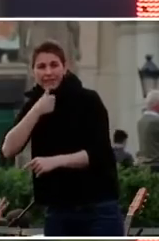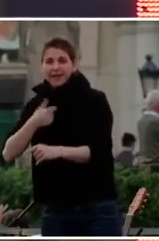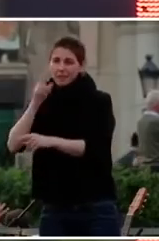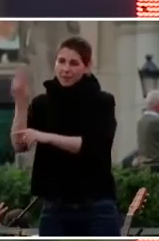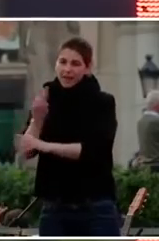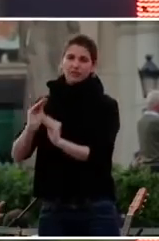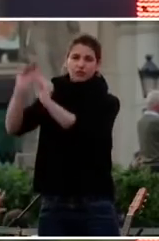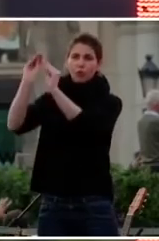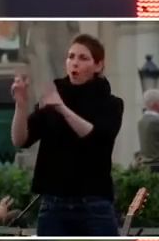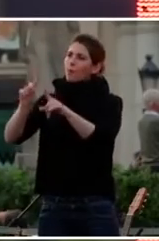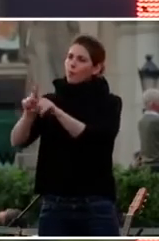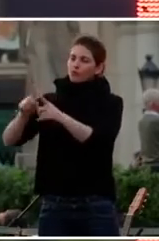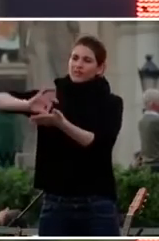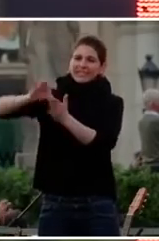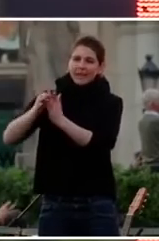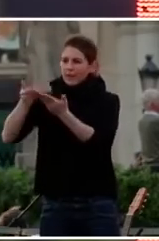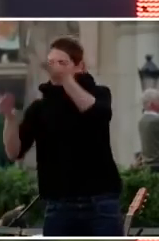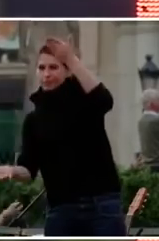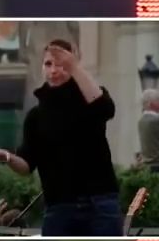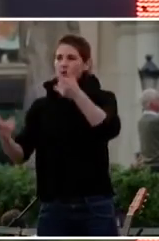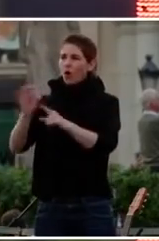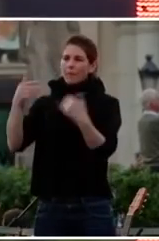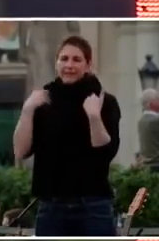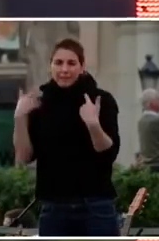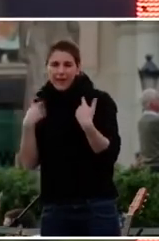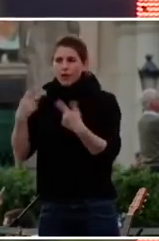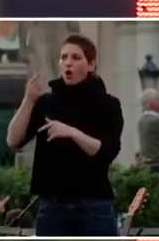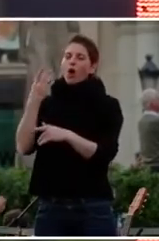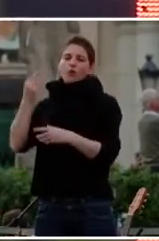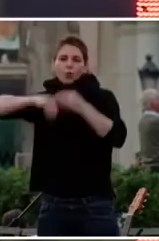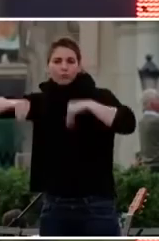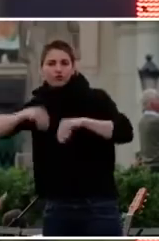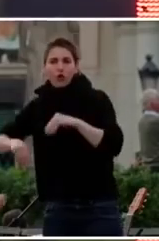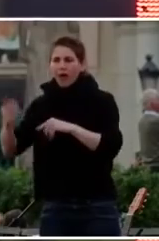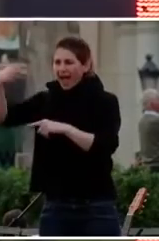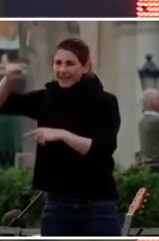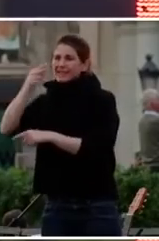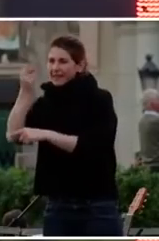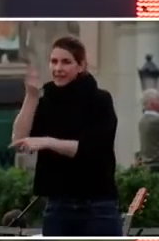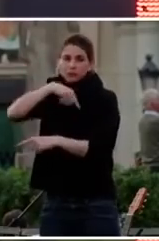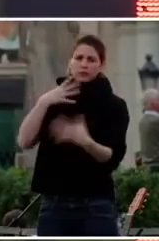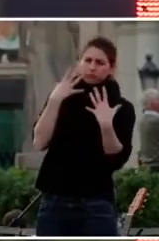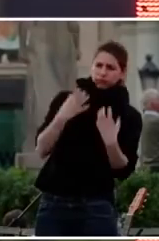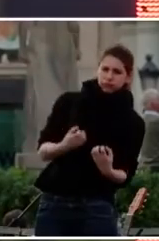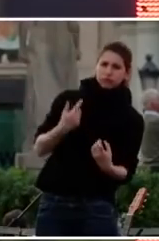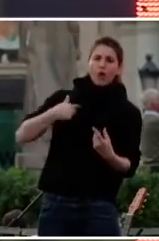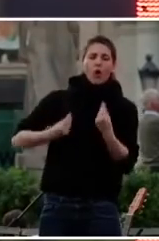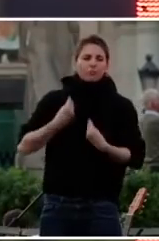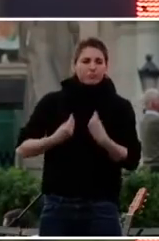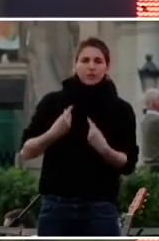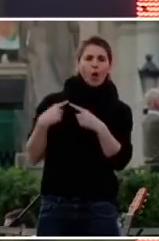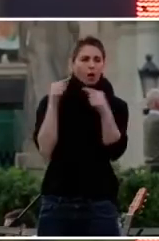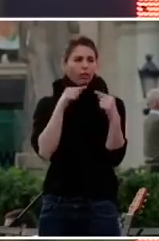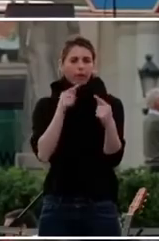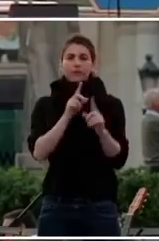que genera desigualtat, patiment i corrupció. Només amb ells els interessa que nosaltres ens deprimim o ens barallem entre nosaltres. I no ho